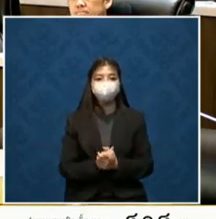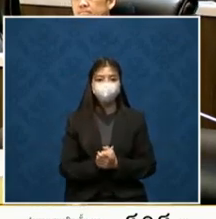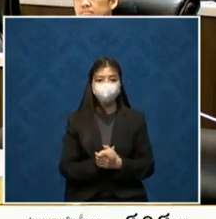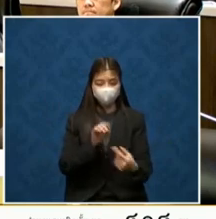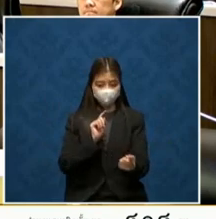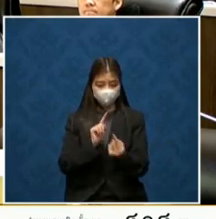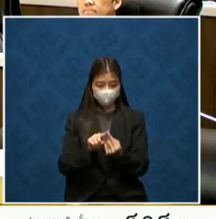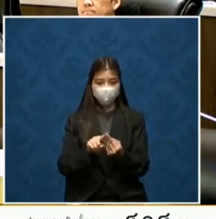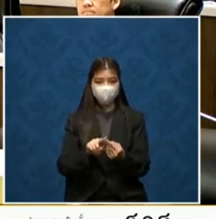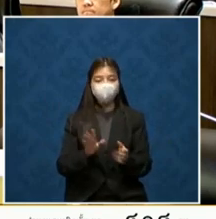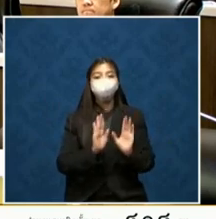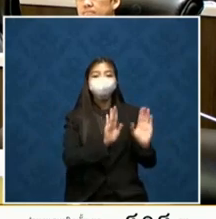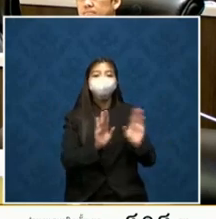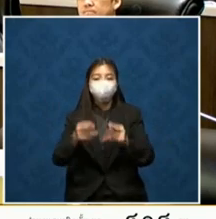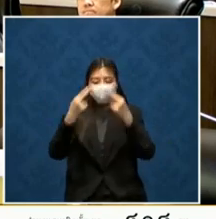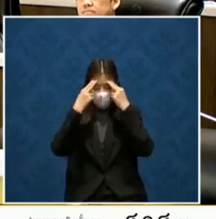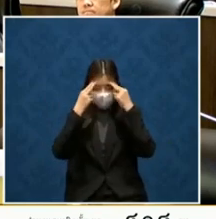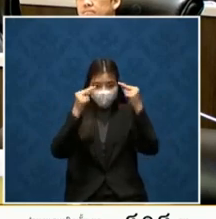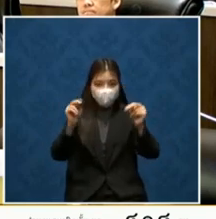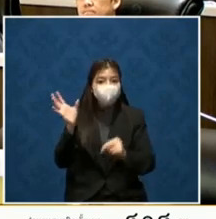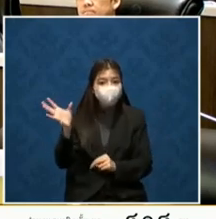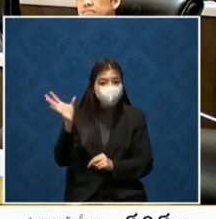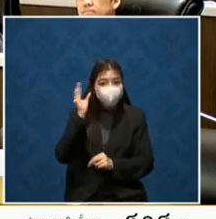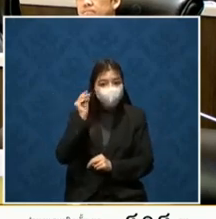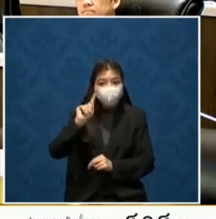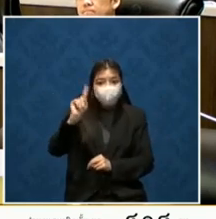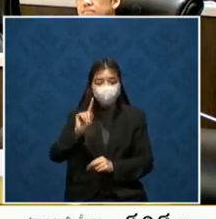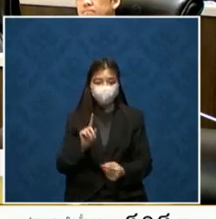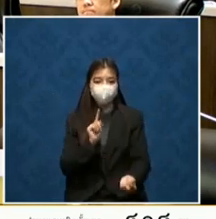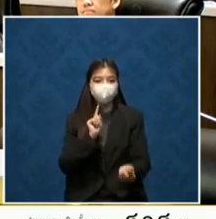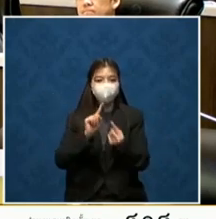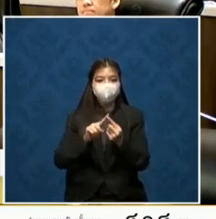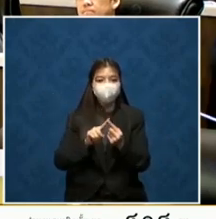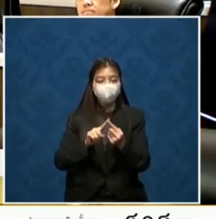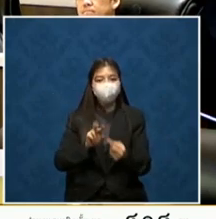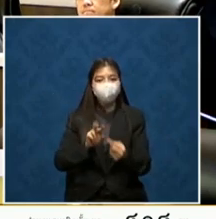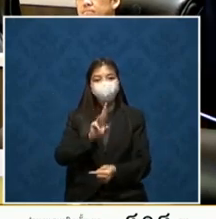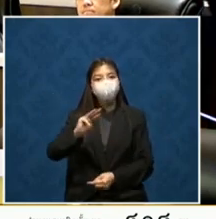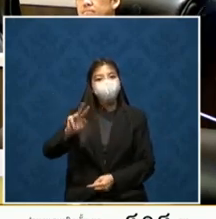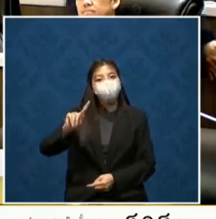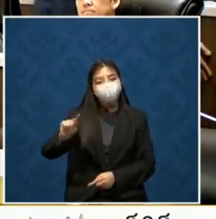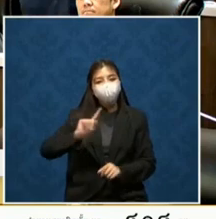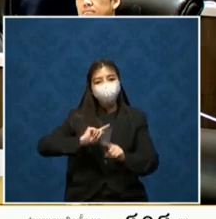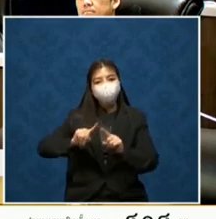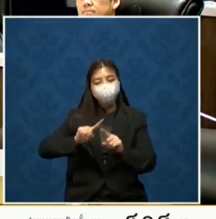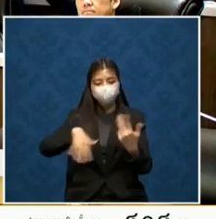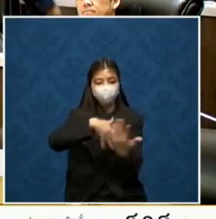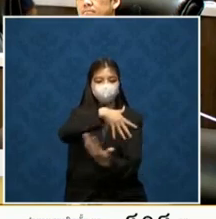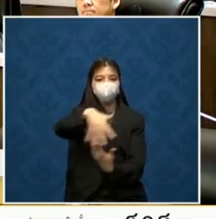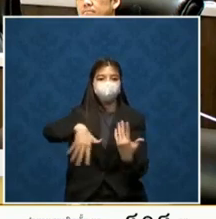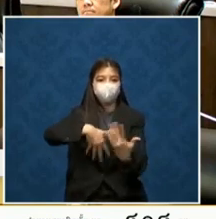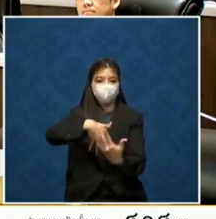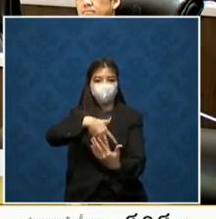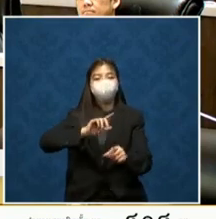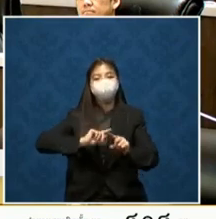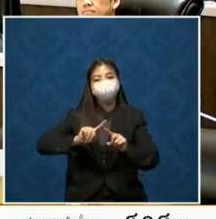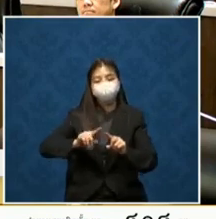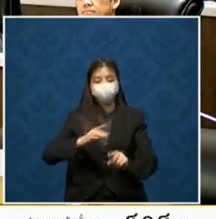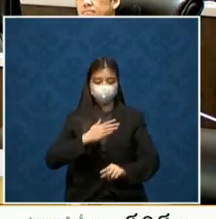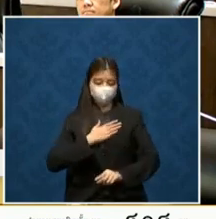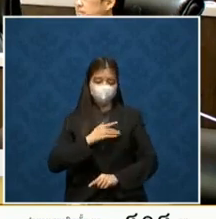อยากจะให้ท่านนายกได้ฟังอยู่ด้วยรัฐมนตรีว่าการกระทรวงทรัพยากรธรรมชาติและสิ่งแวดล้อมวันนี้ผมมีเรื่องทั้ง